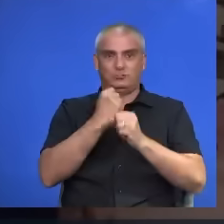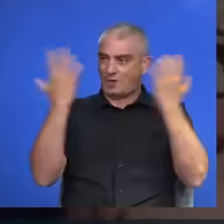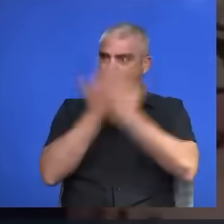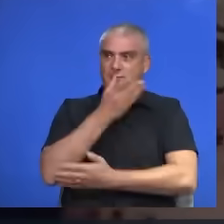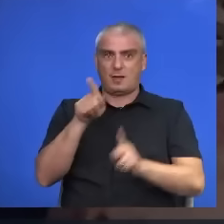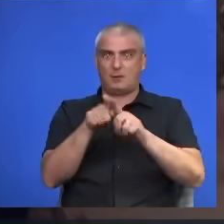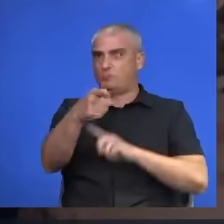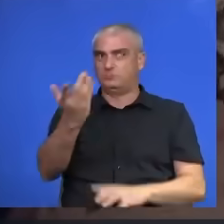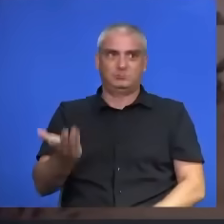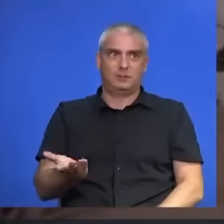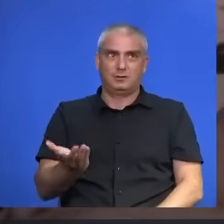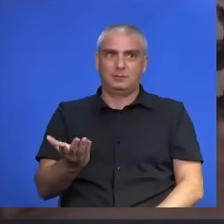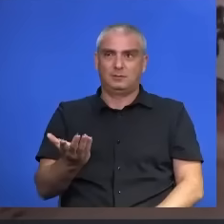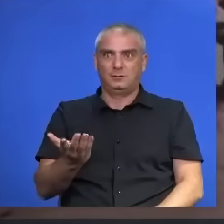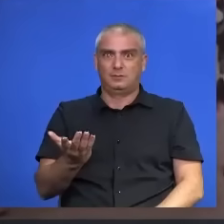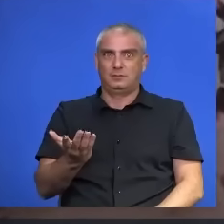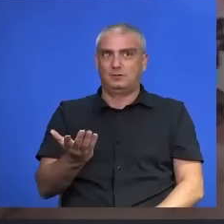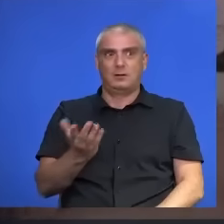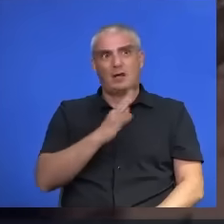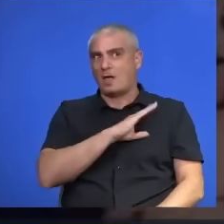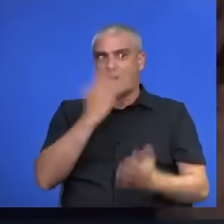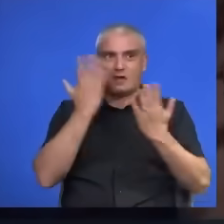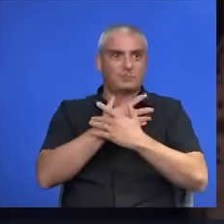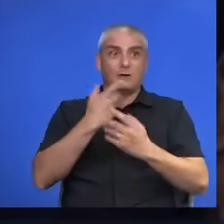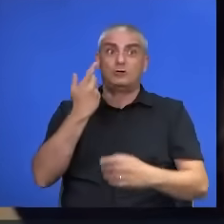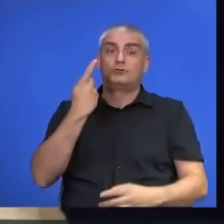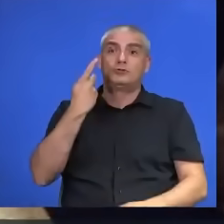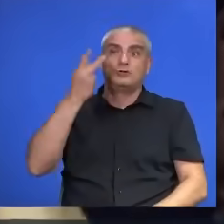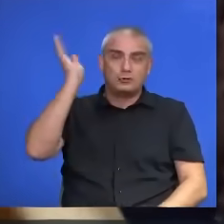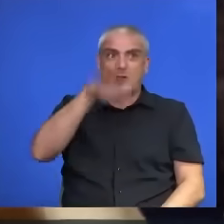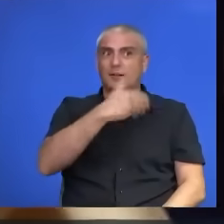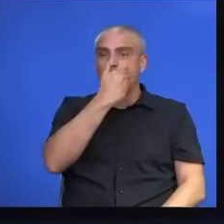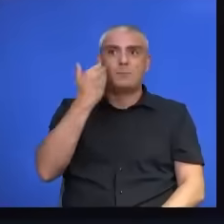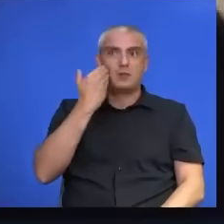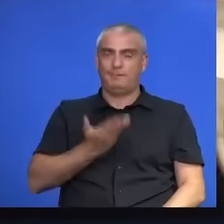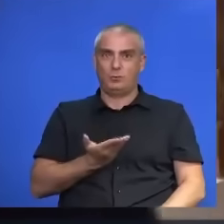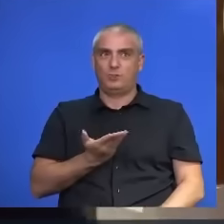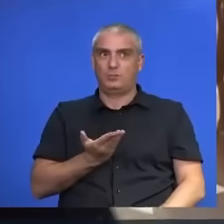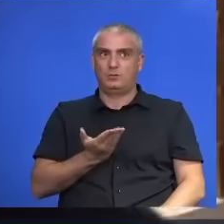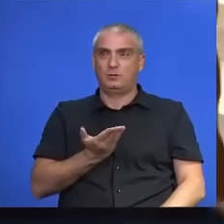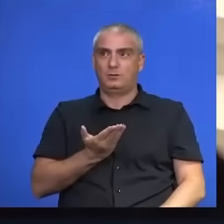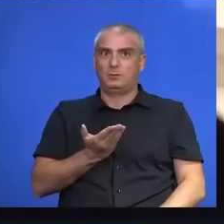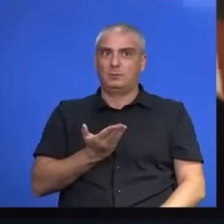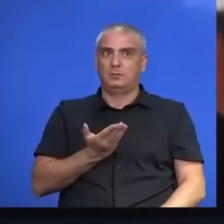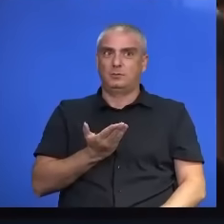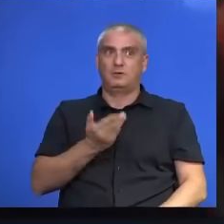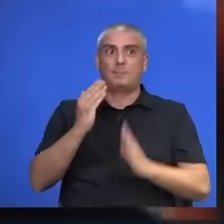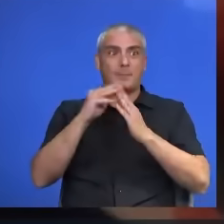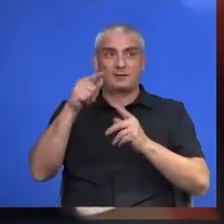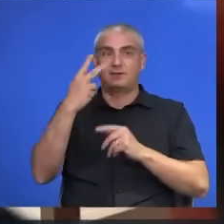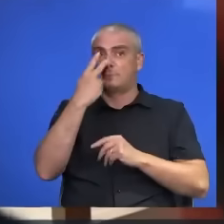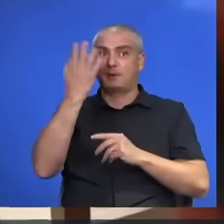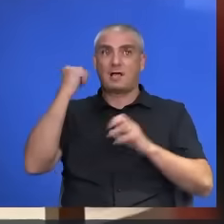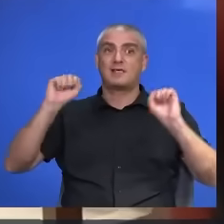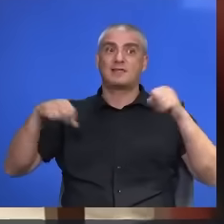כזאת. הפתעה עשו לנו יותר מיום כיפורים. בבית הזה ביקר. נשיא ארצות